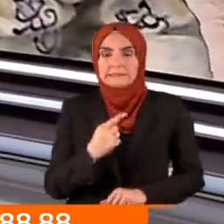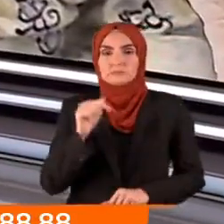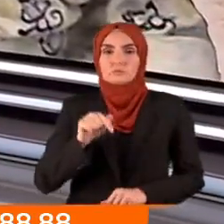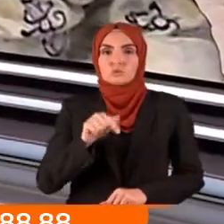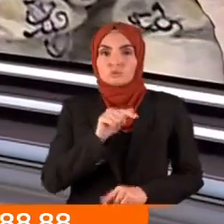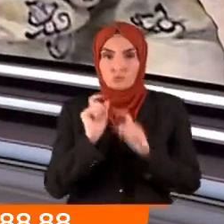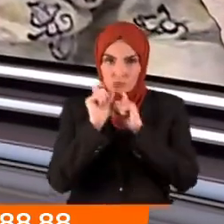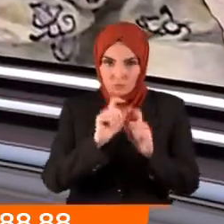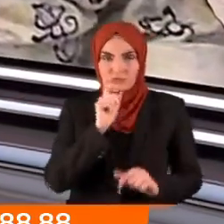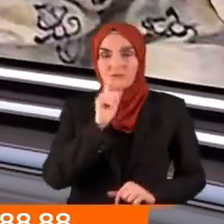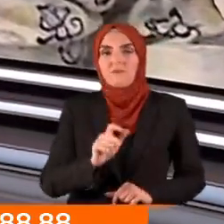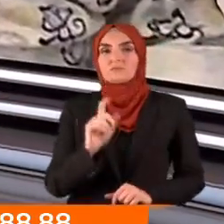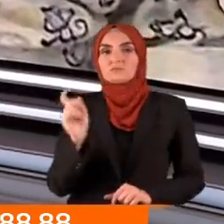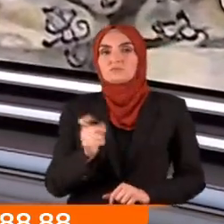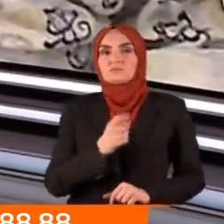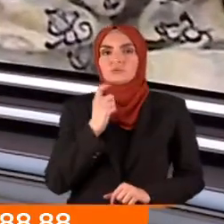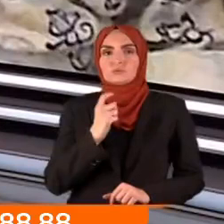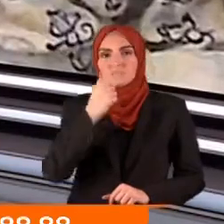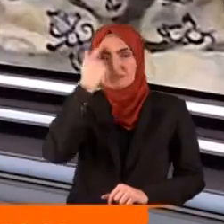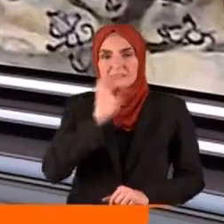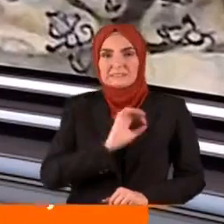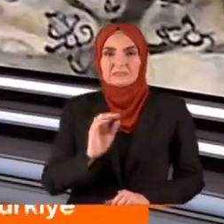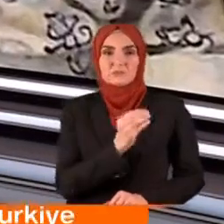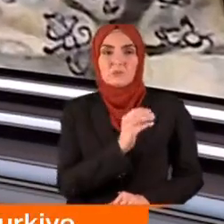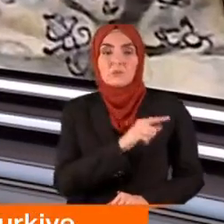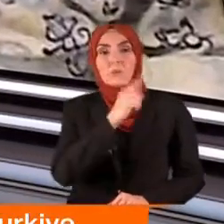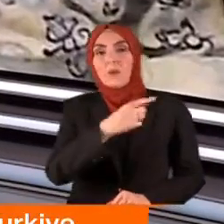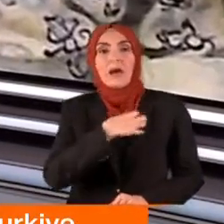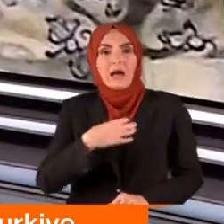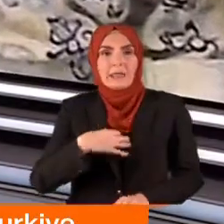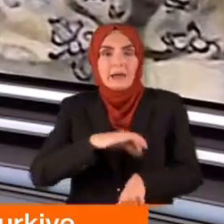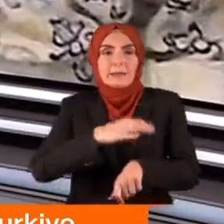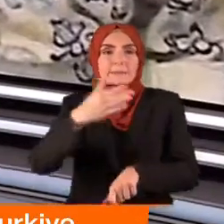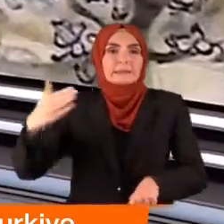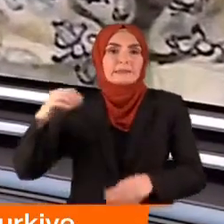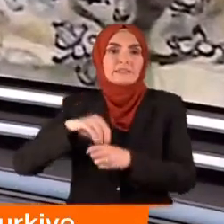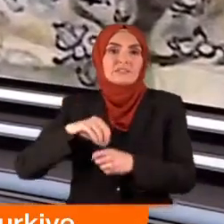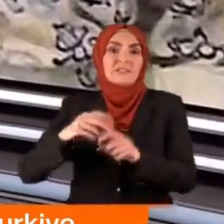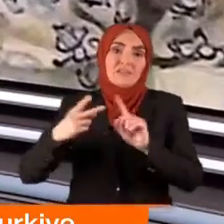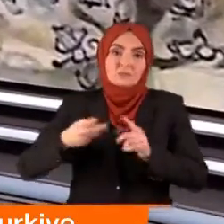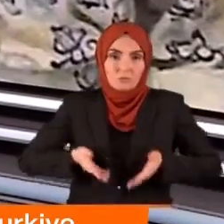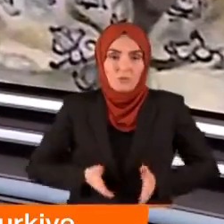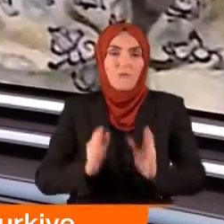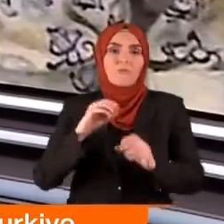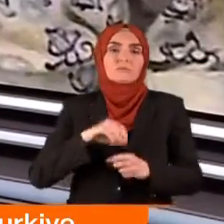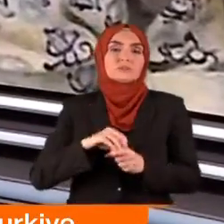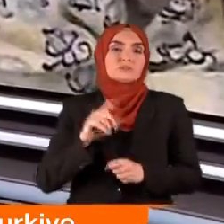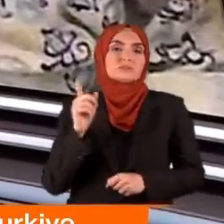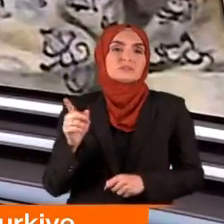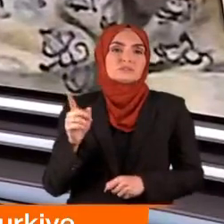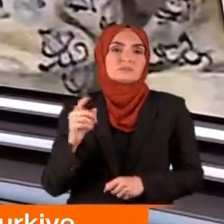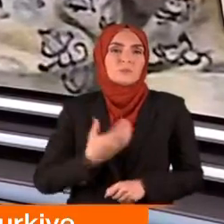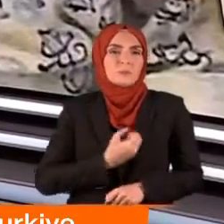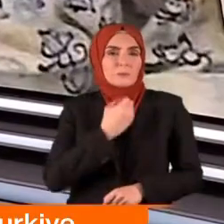buldu. Talihsiz yavrucağın annesi meğer hastanedeymiş. Üstelik de yeni bir doğum için. Acılı anne bugün kızının